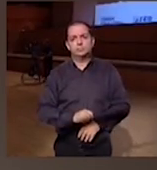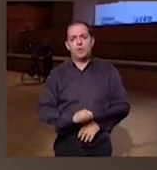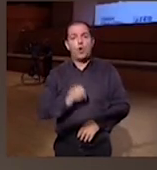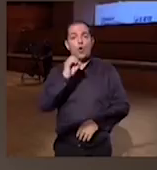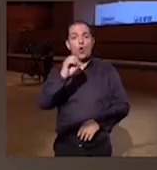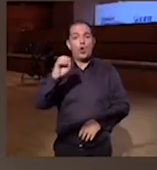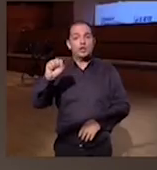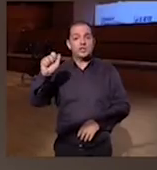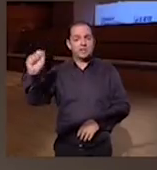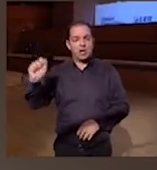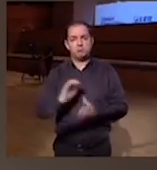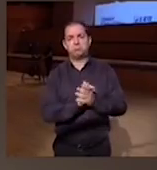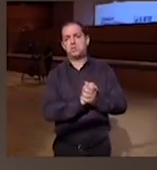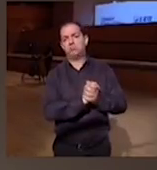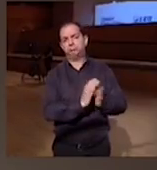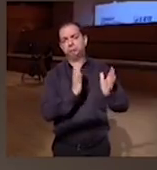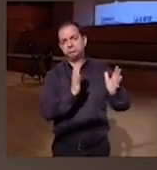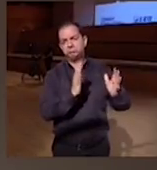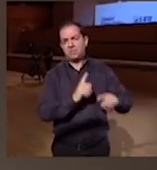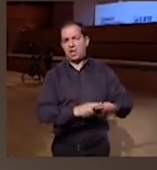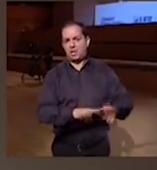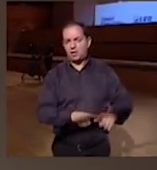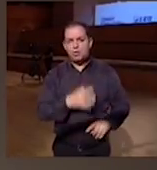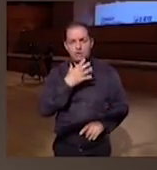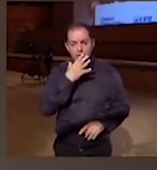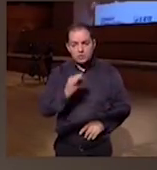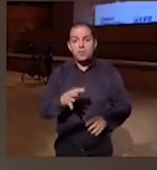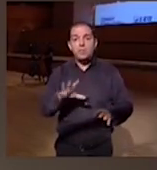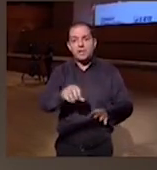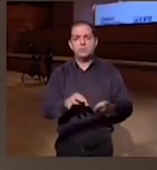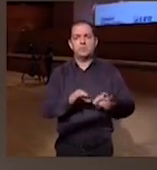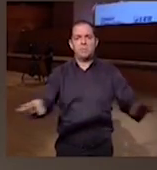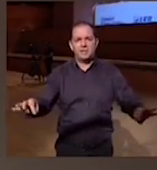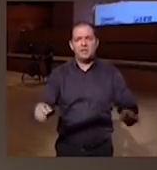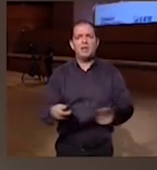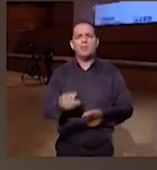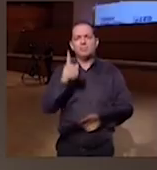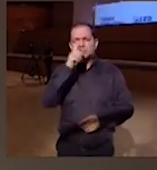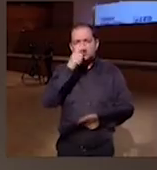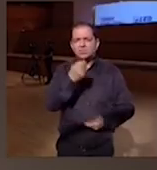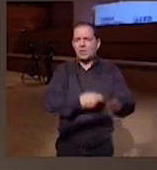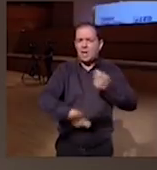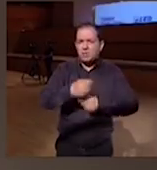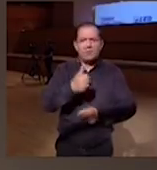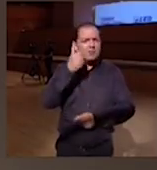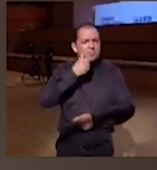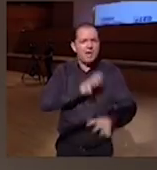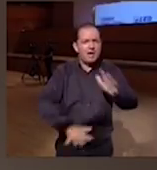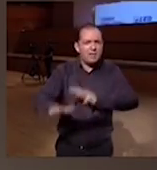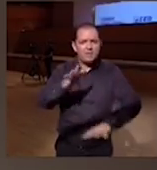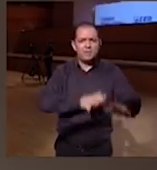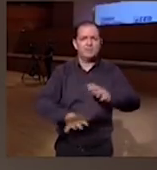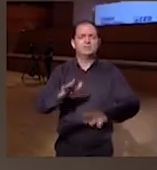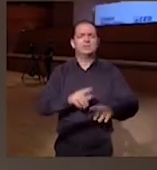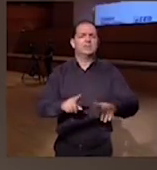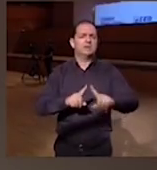ΟΟΣΑ με μέτρα για την πραγματική πάταξη του λαθρεμπορίου και της φοροδιαφυγής και ταυτόχρονα